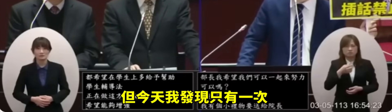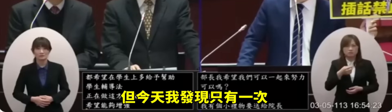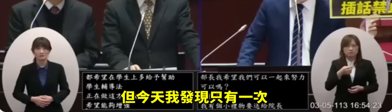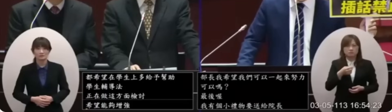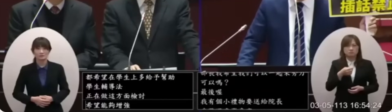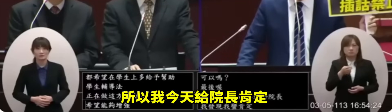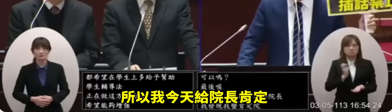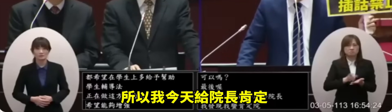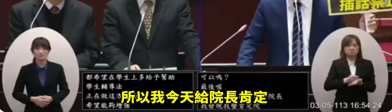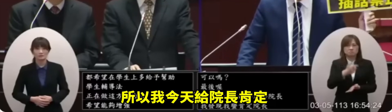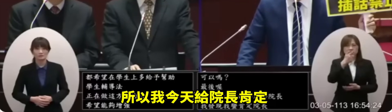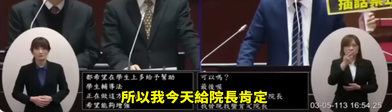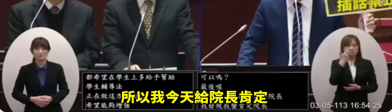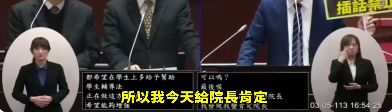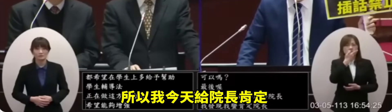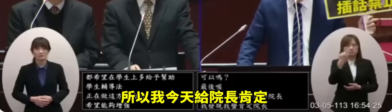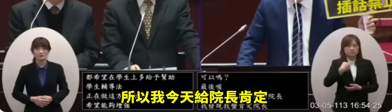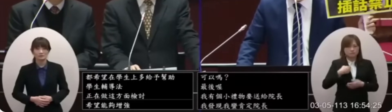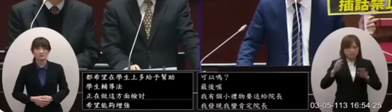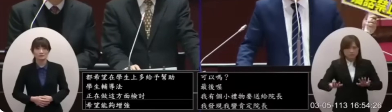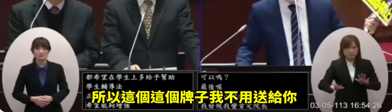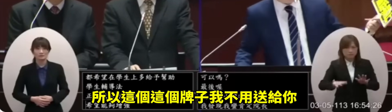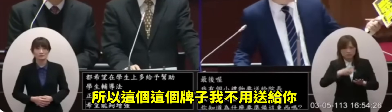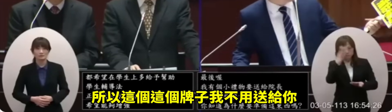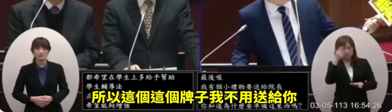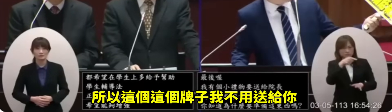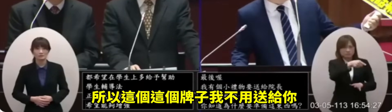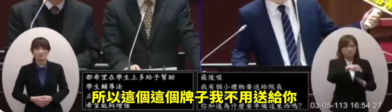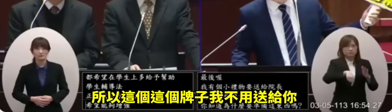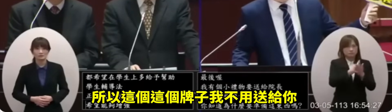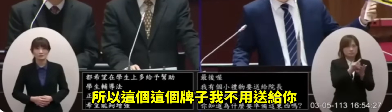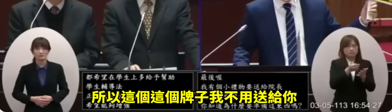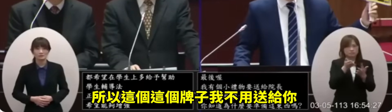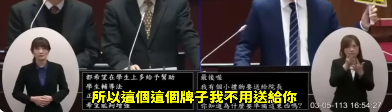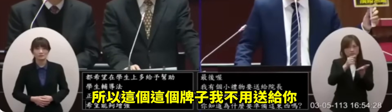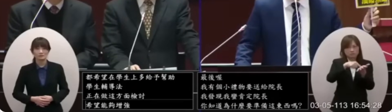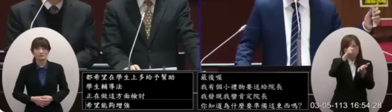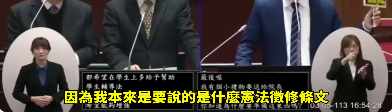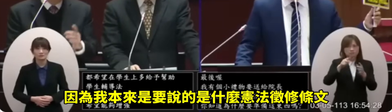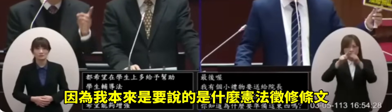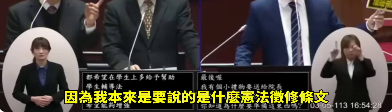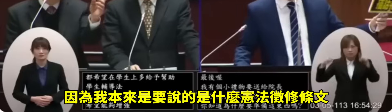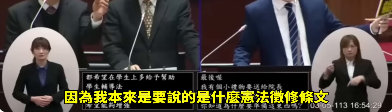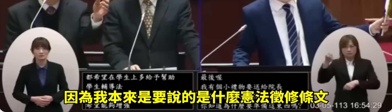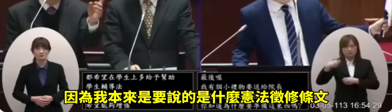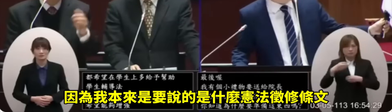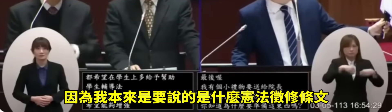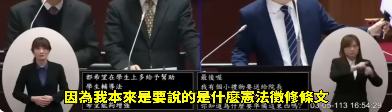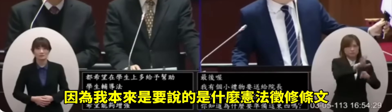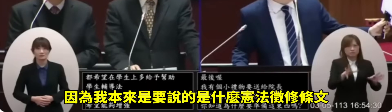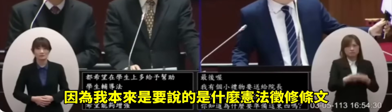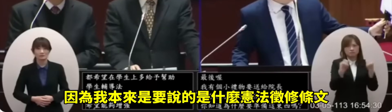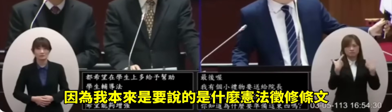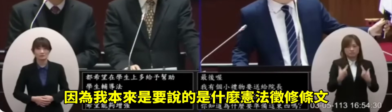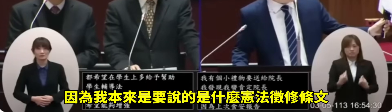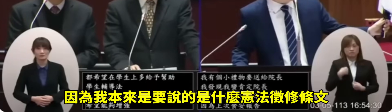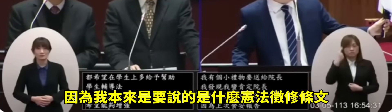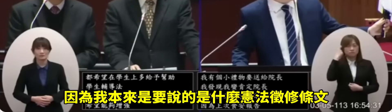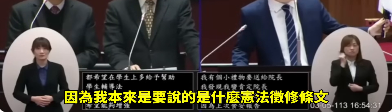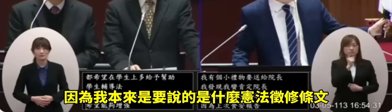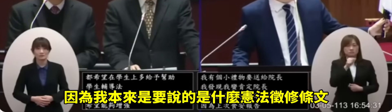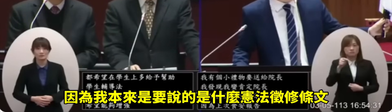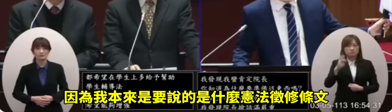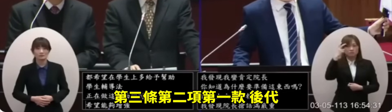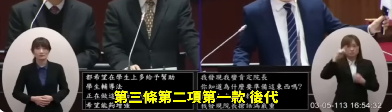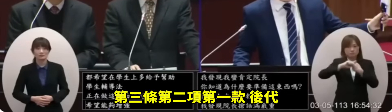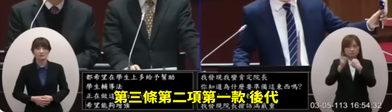只有一次，好，所以我今天给院长肯定啊，所以这个牌子我不用送给你了。 因为 我本来是要说的是什么？宪法